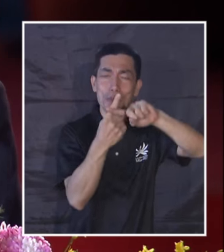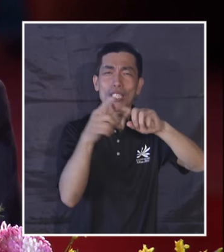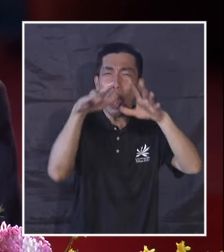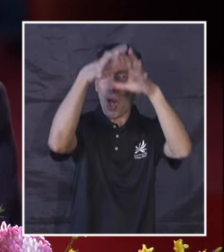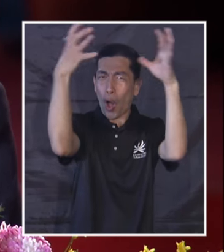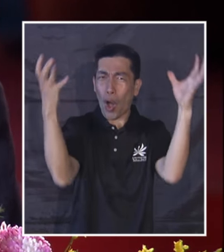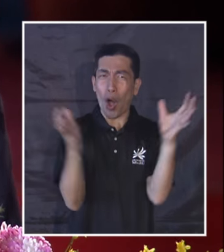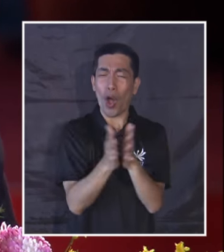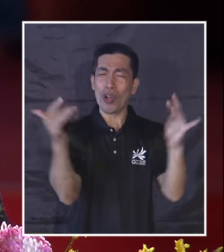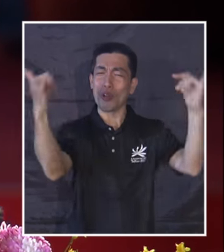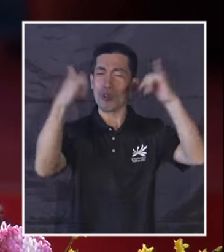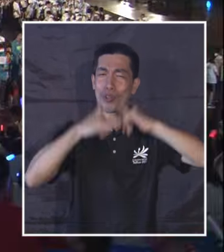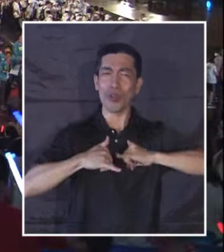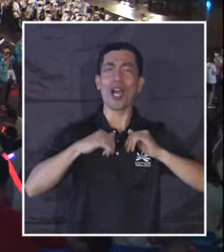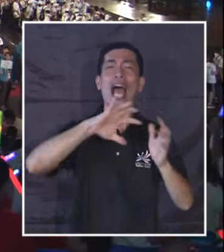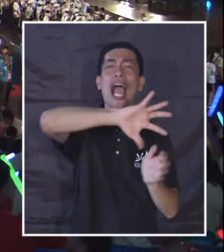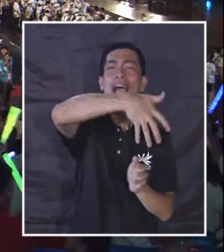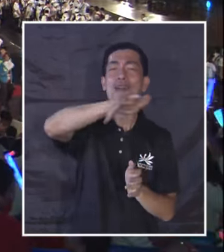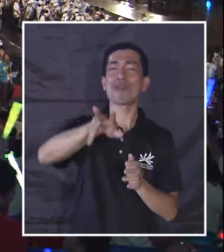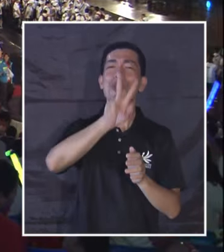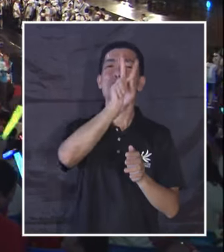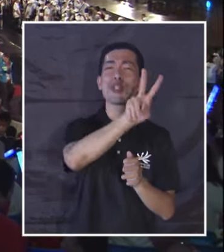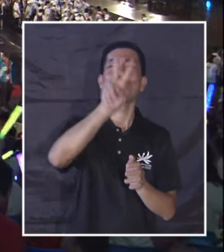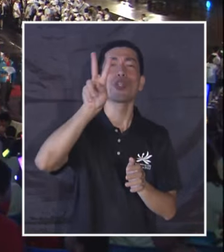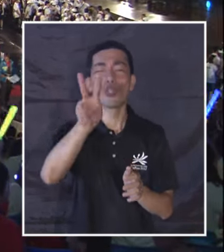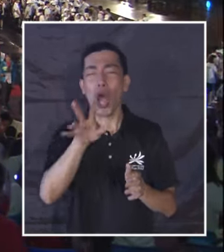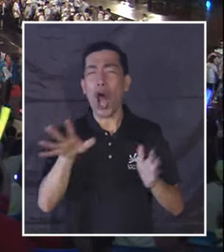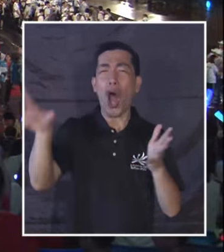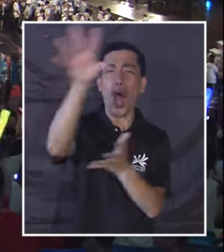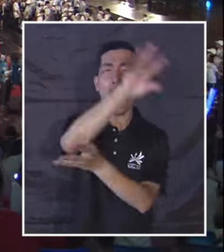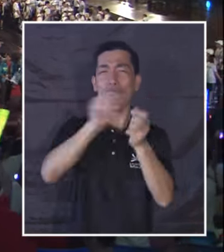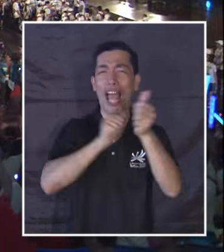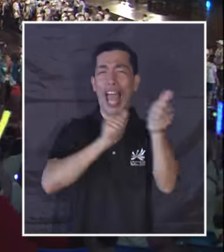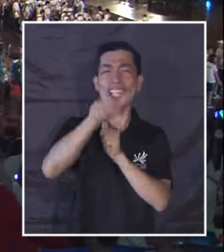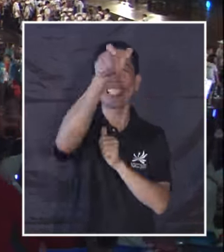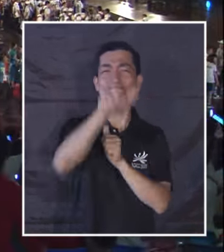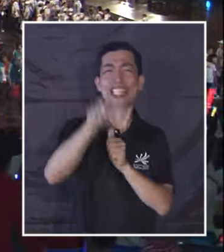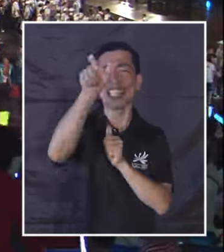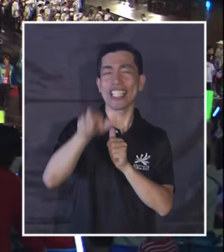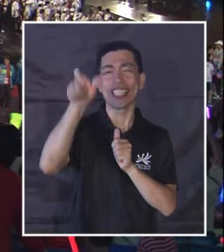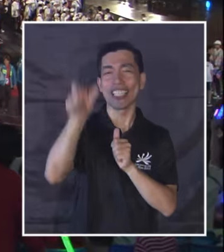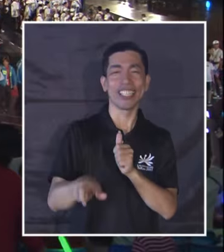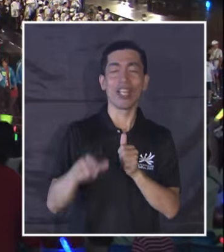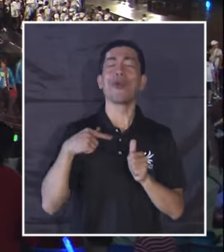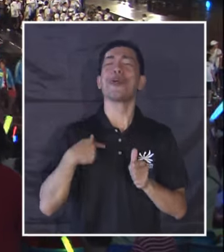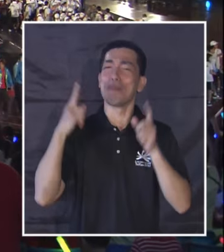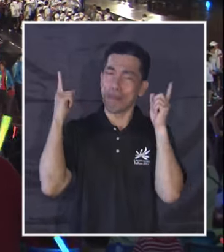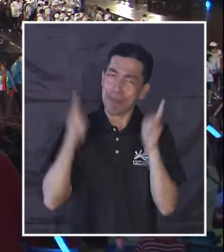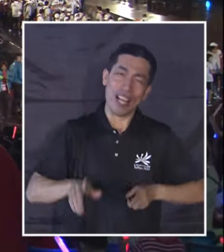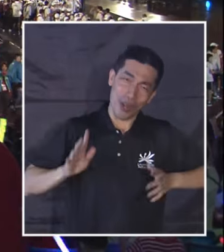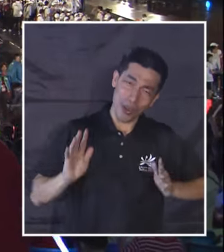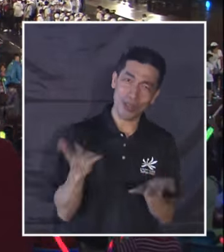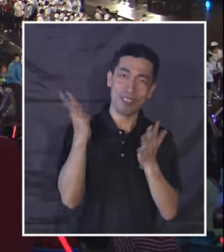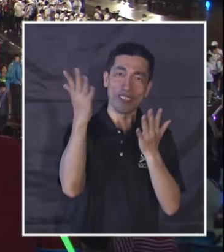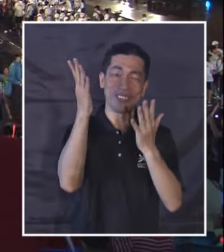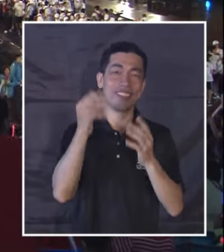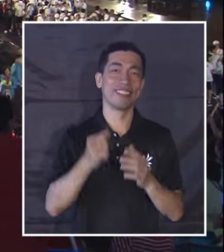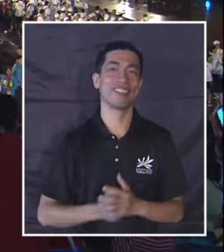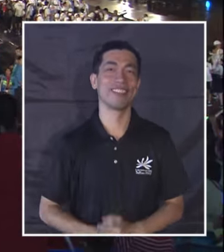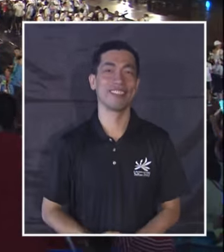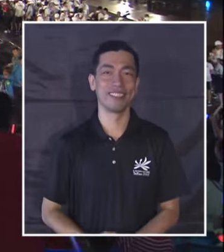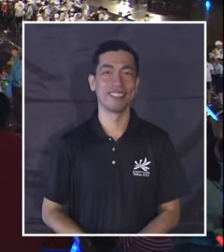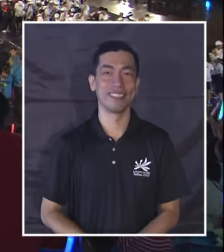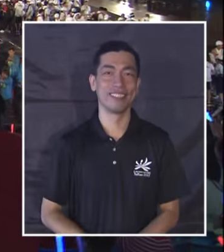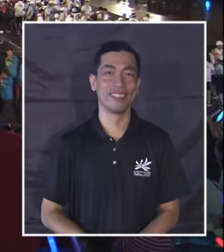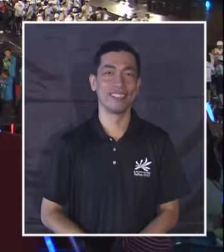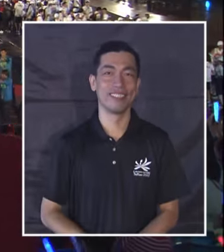来为他们加油，好不好 ？Last but not least, can I have a nice round of applause from you